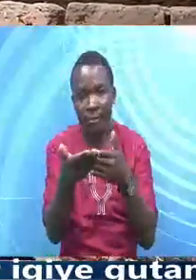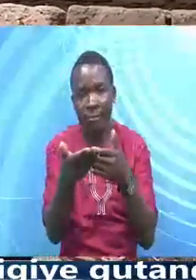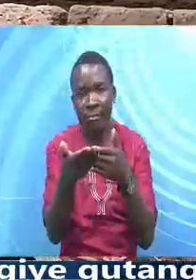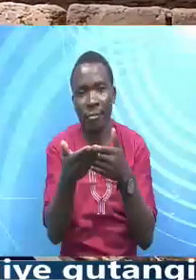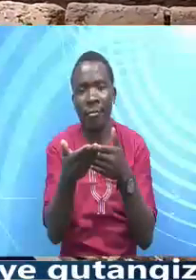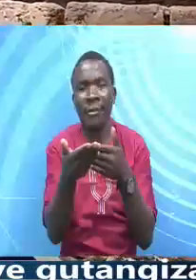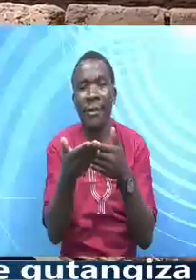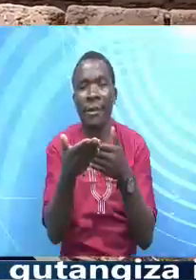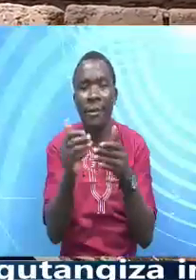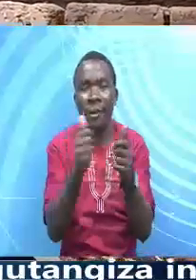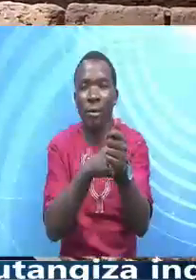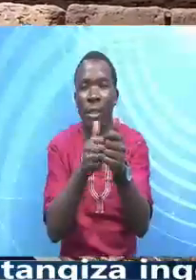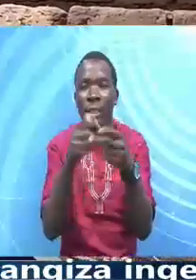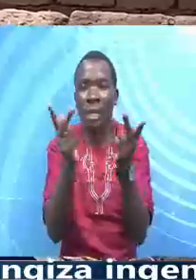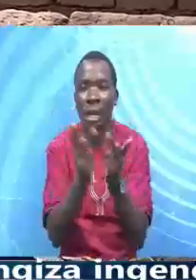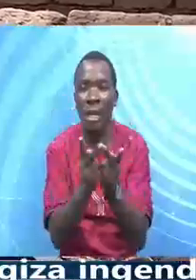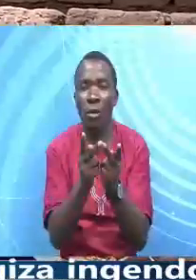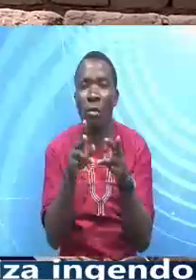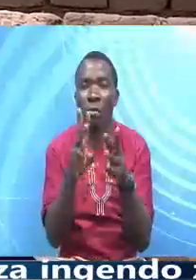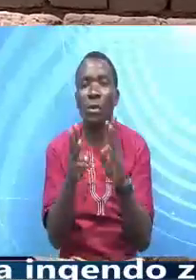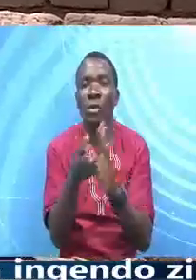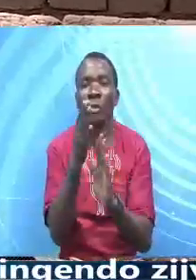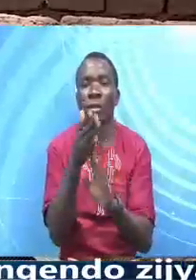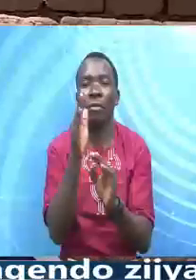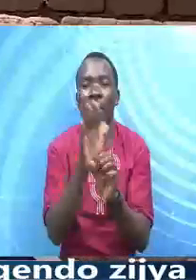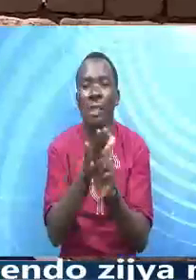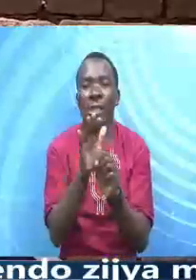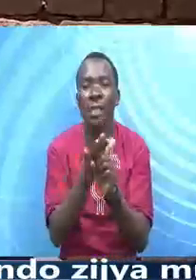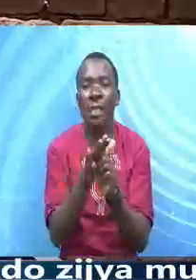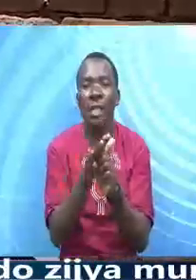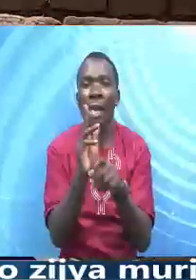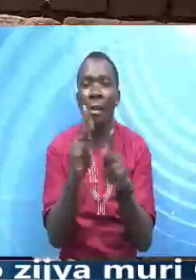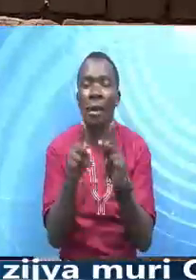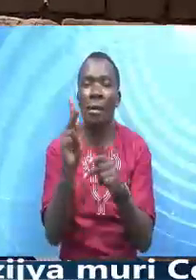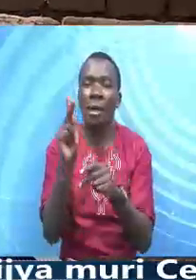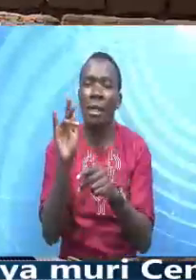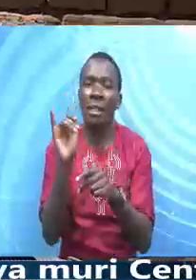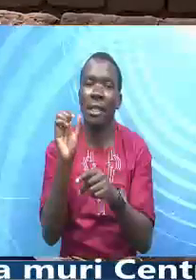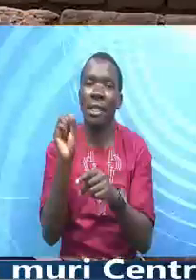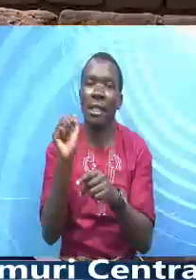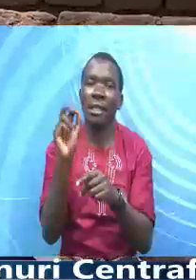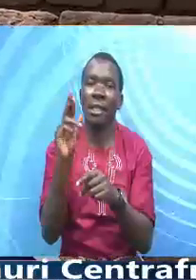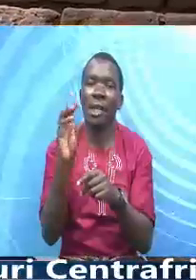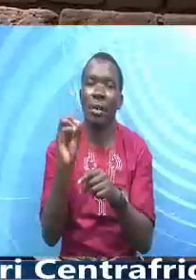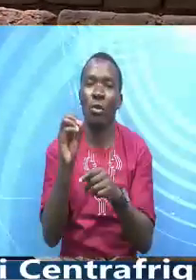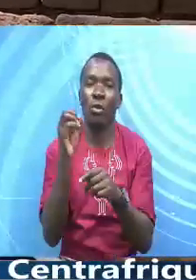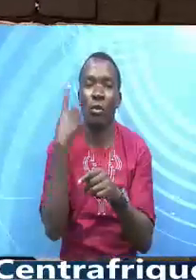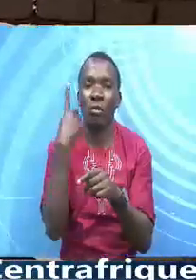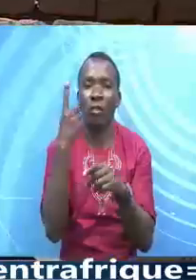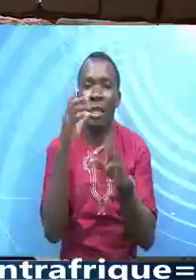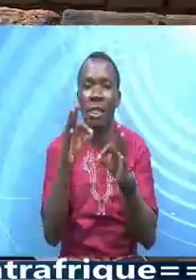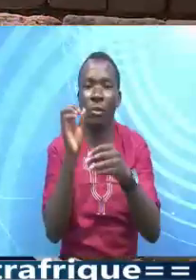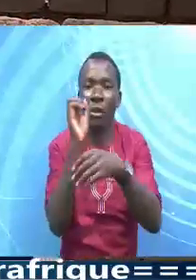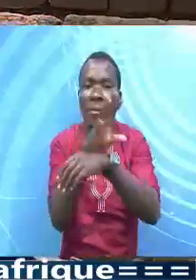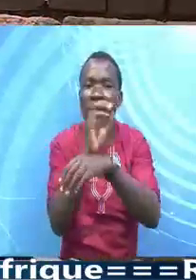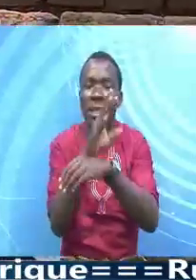ku buryo aho hantu haba hihutirwa cyane. Abo rero ba Kisaro nge ndumva icyo nabagiraho inama mbere na mbere,